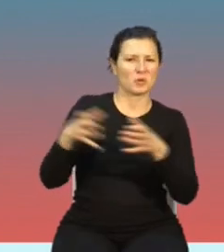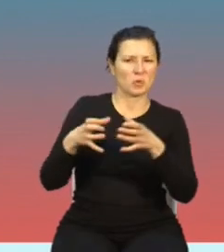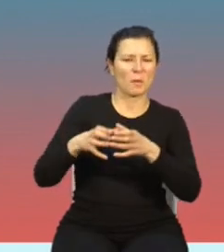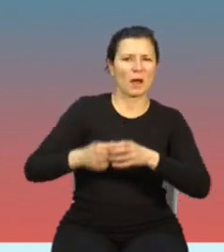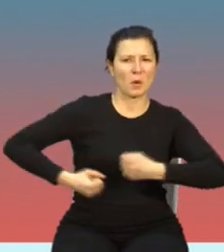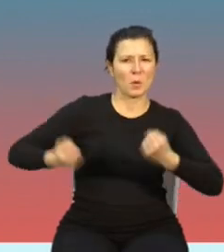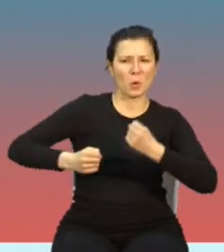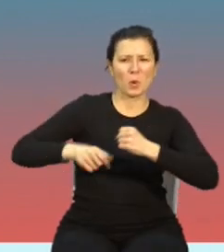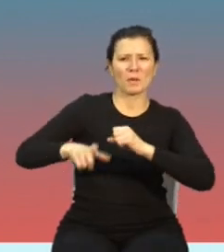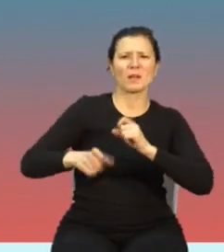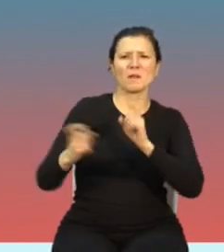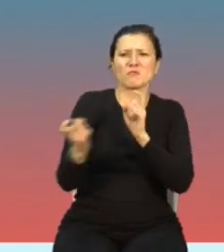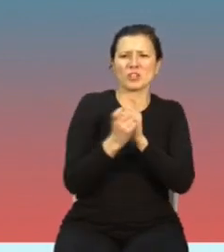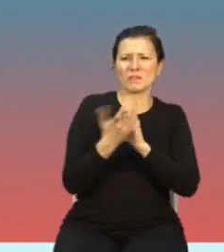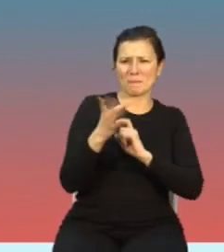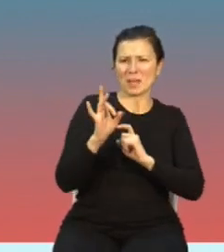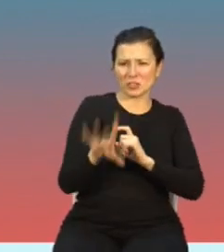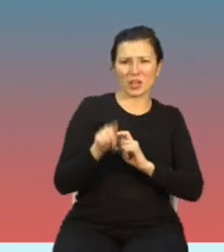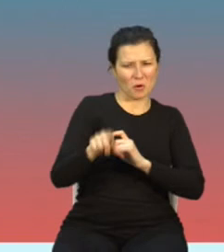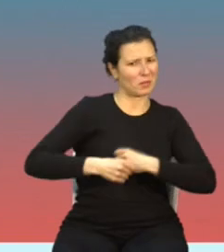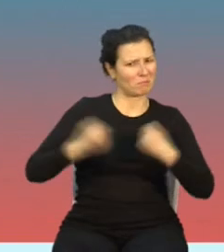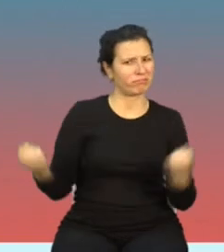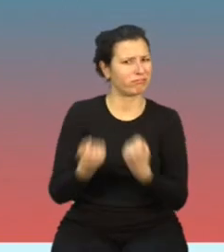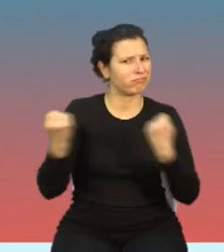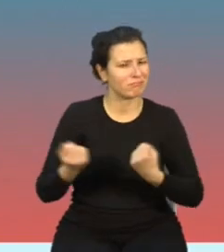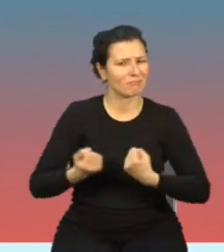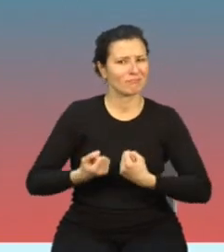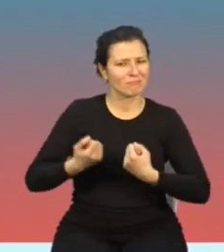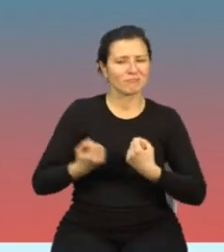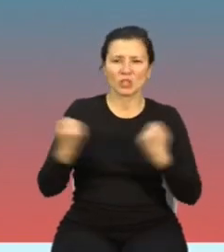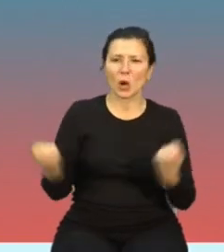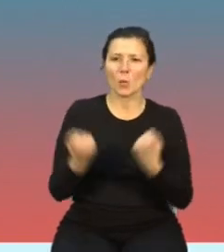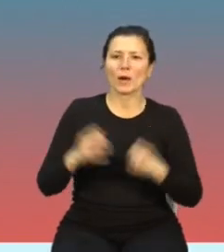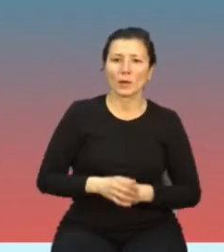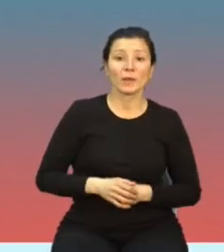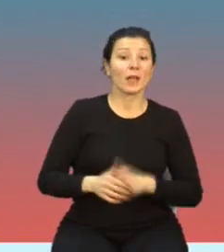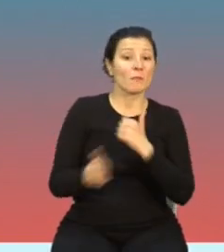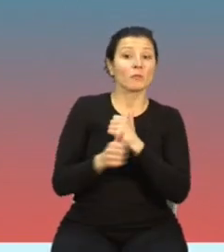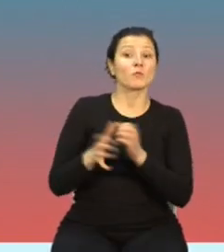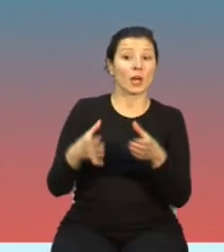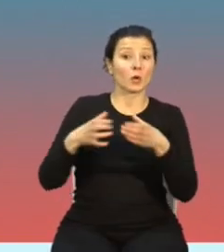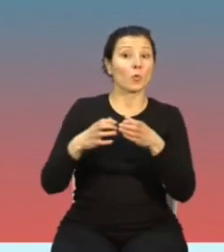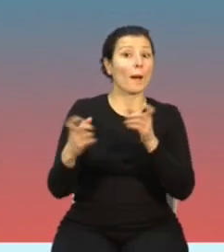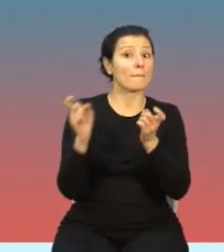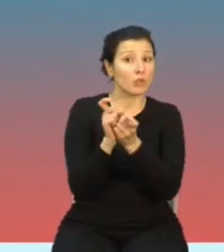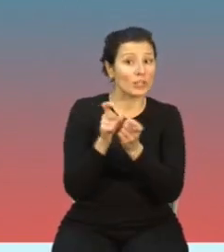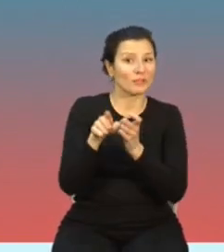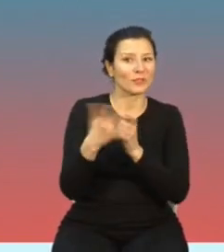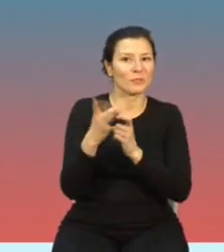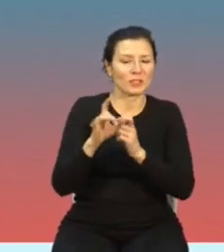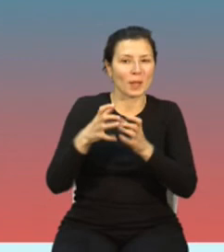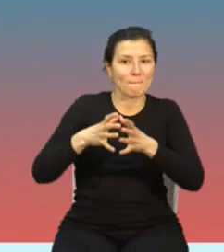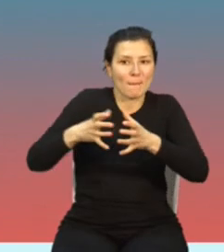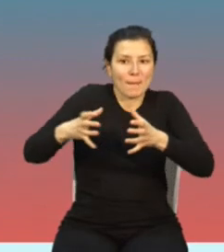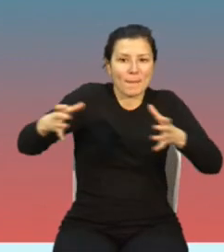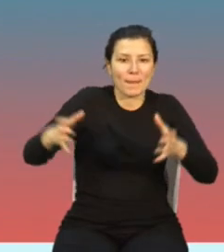też działają w sposób bardzo prężny, aktywny i bardzo często powodują, że zwiększają grono przeciwników. I jeżeli na przykład